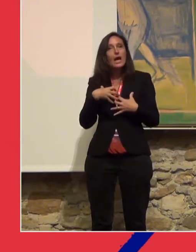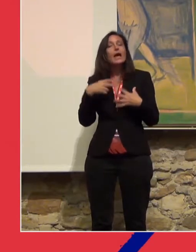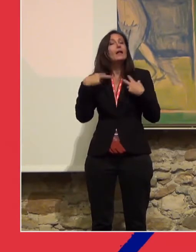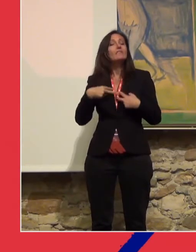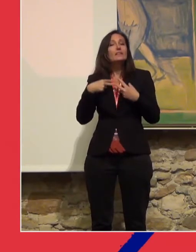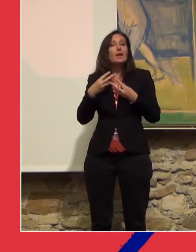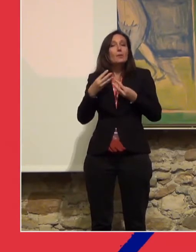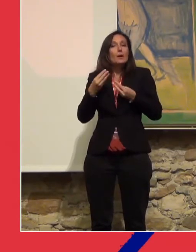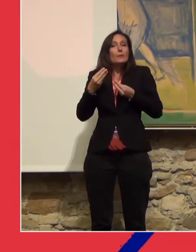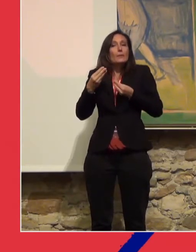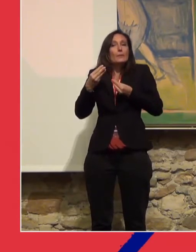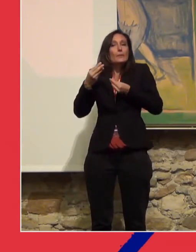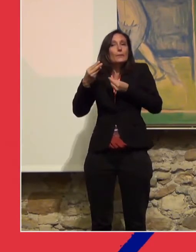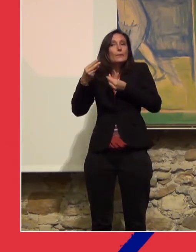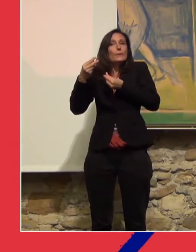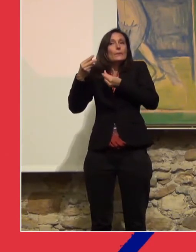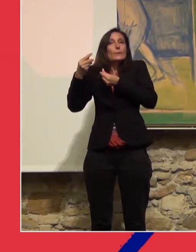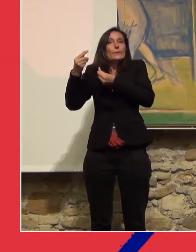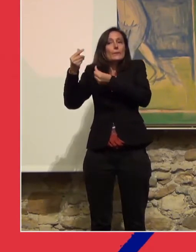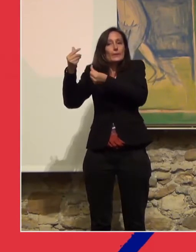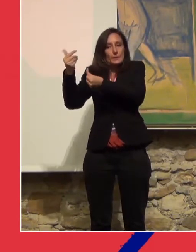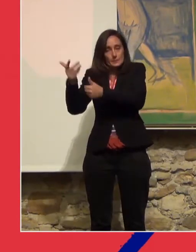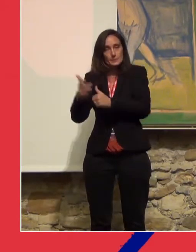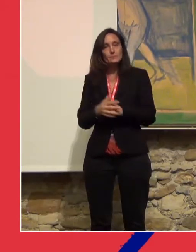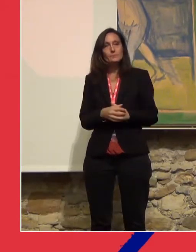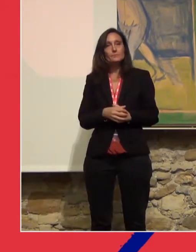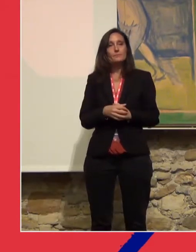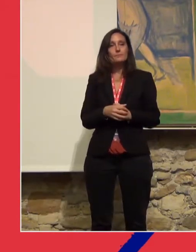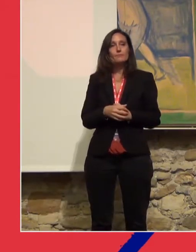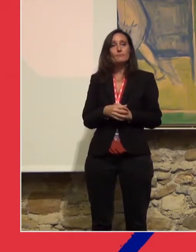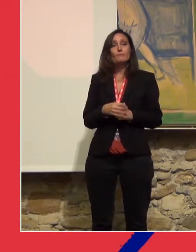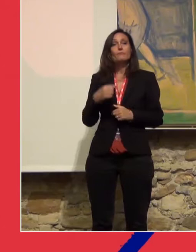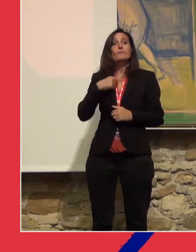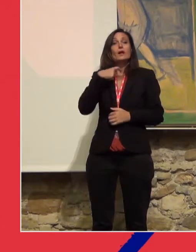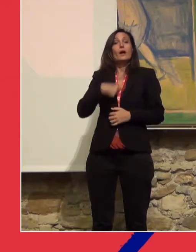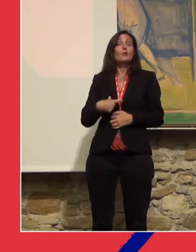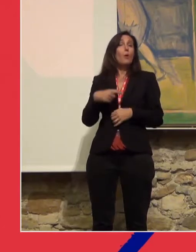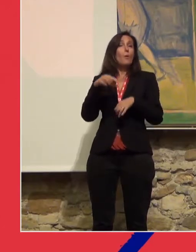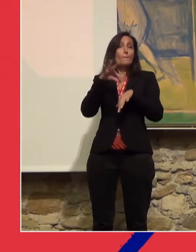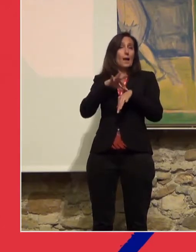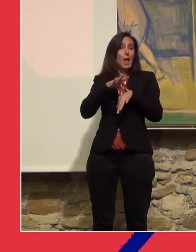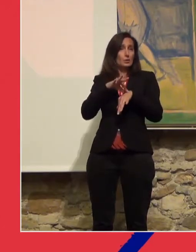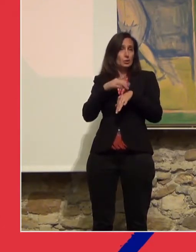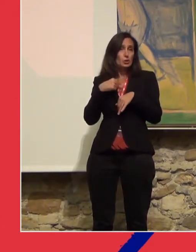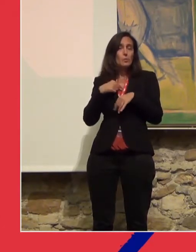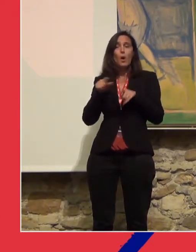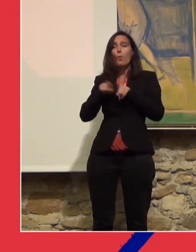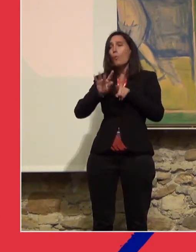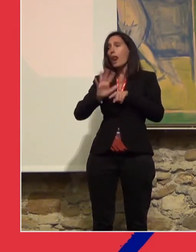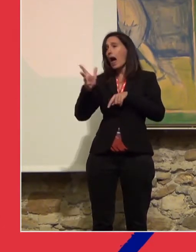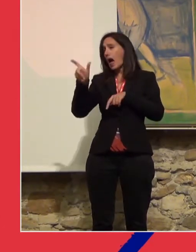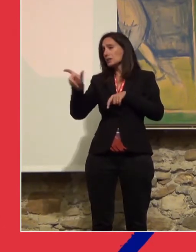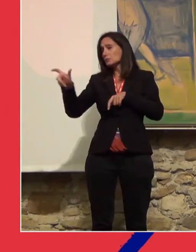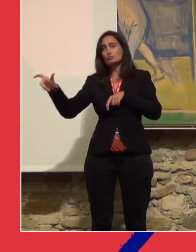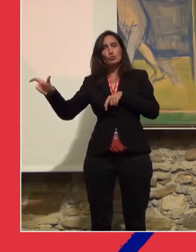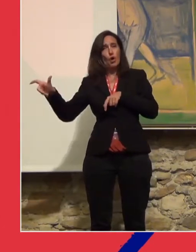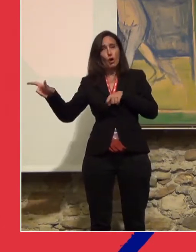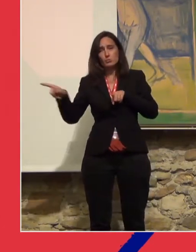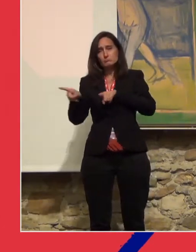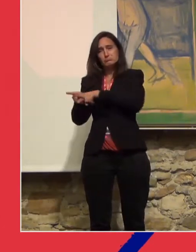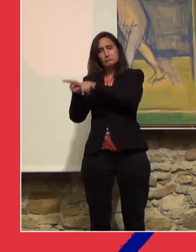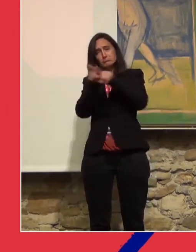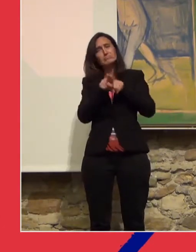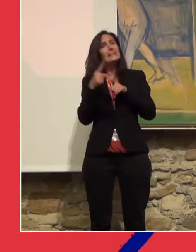andarsene. Come ogni paziente, avvertivo i segnali di morte che sono insiti in ogni